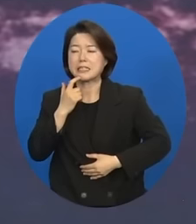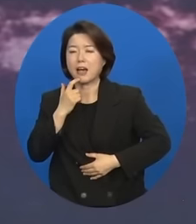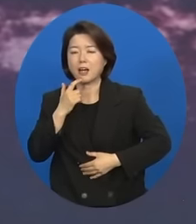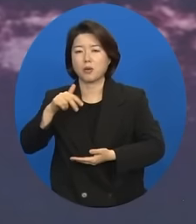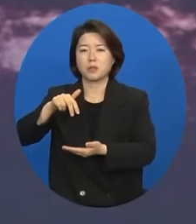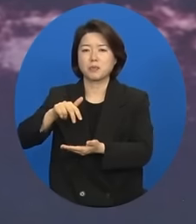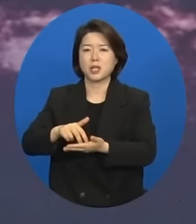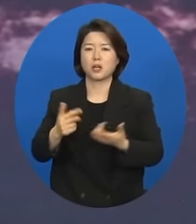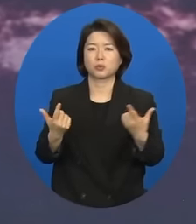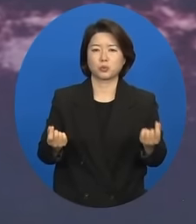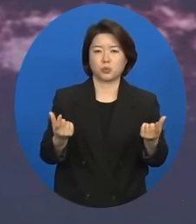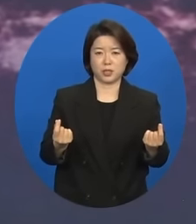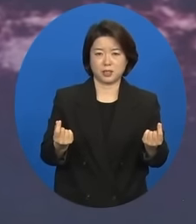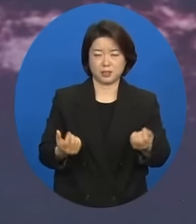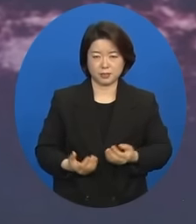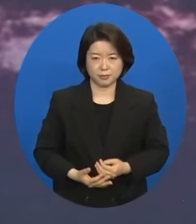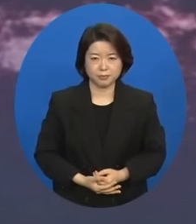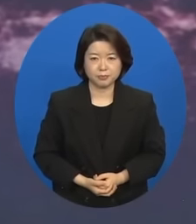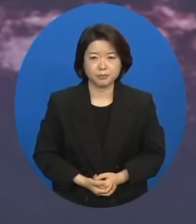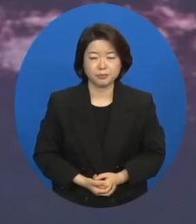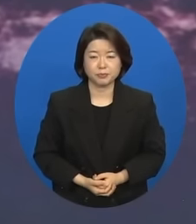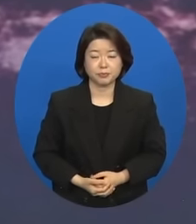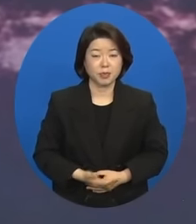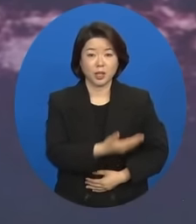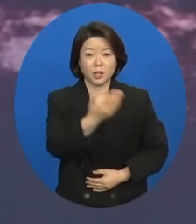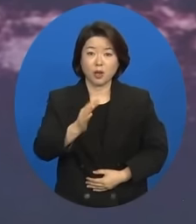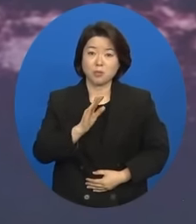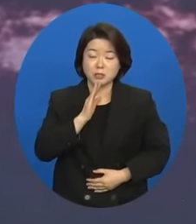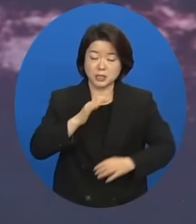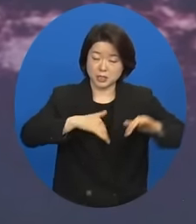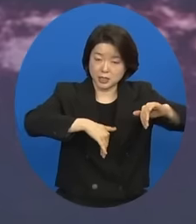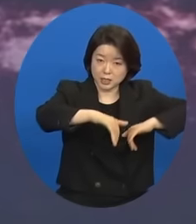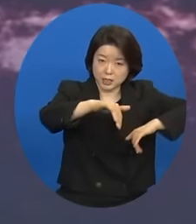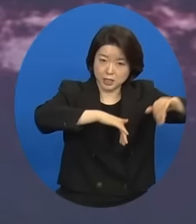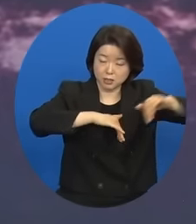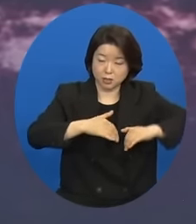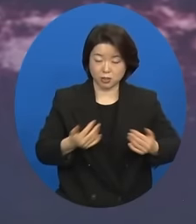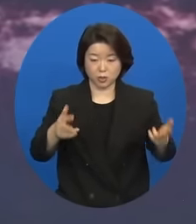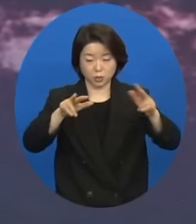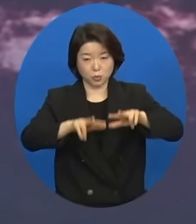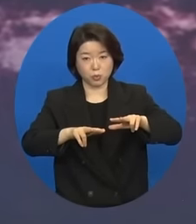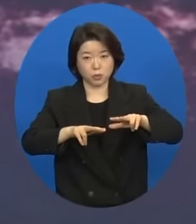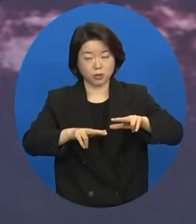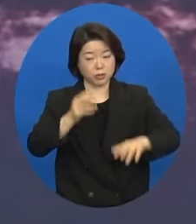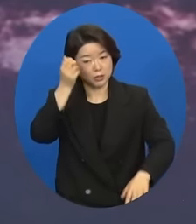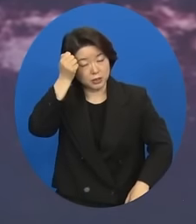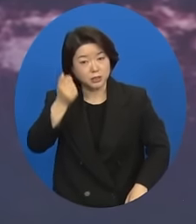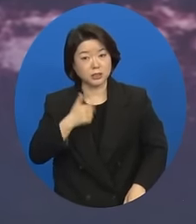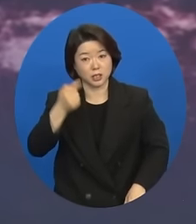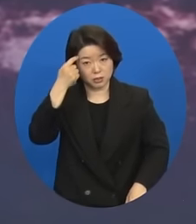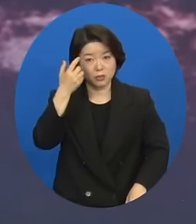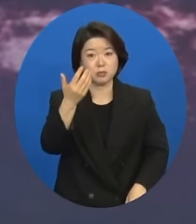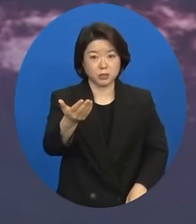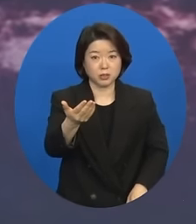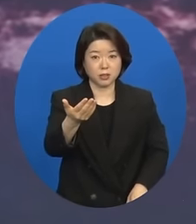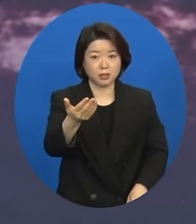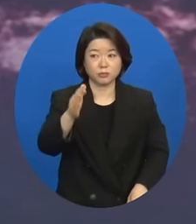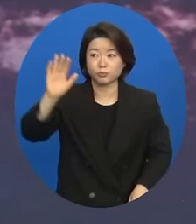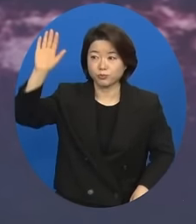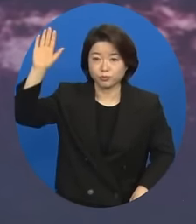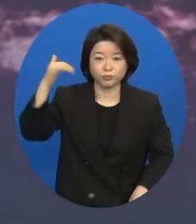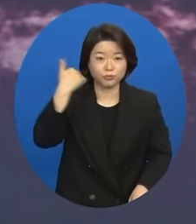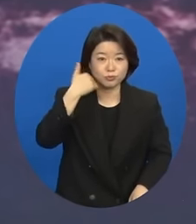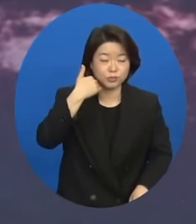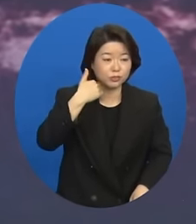같습니다 여러분 혹시 정말 길거리나 공원에서 노숙해 본 적 있었습니까 한번